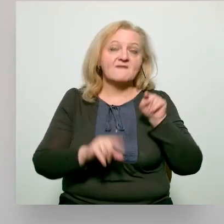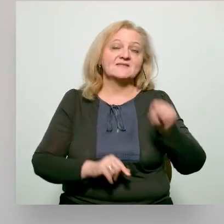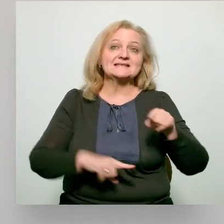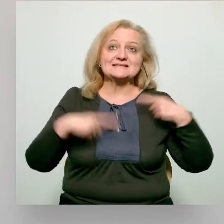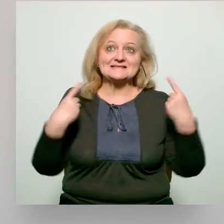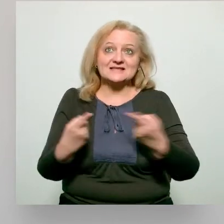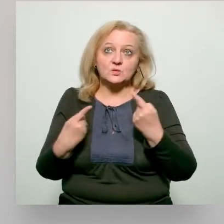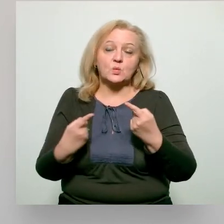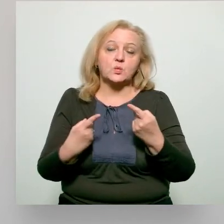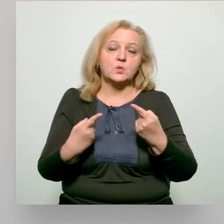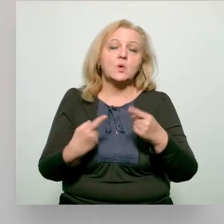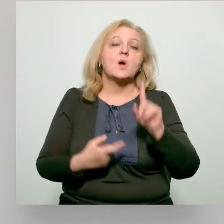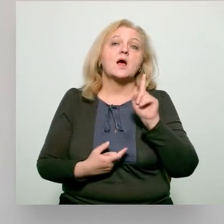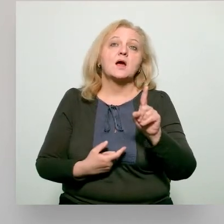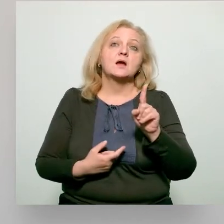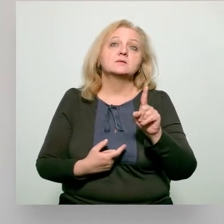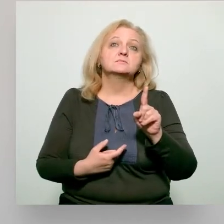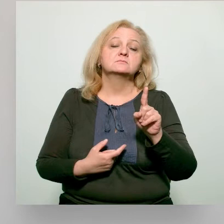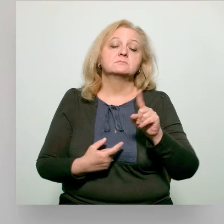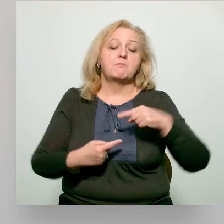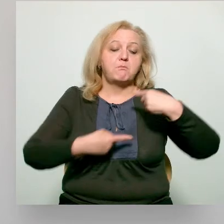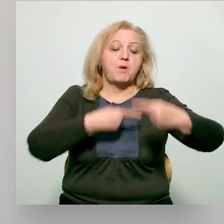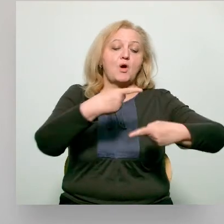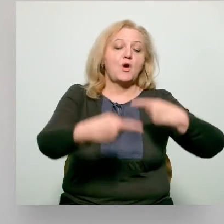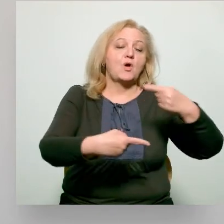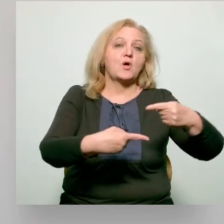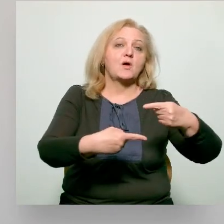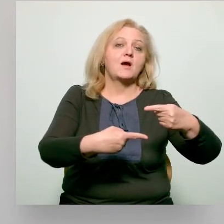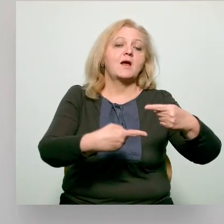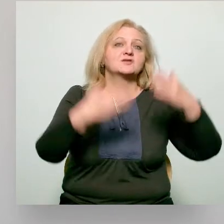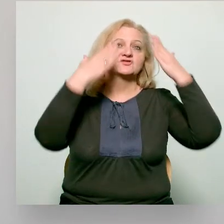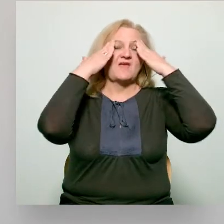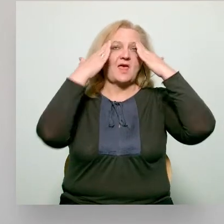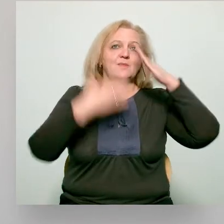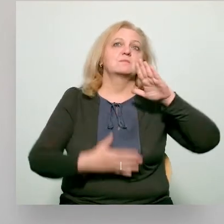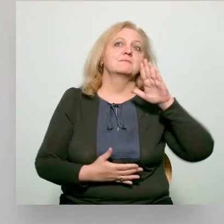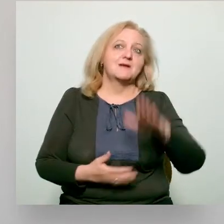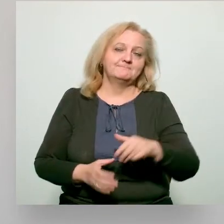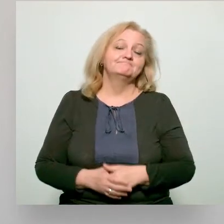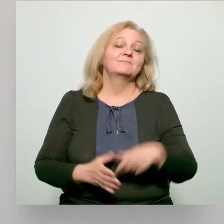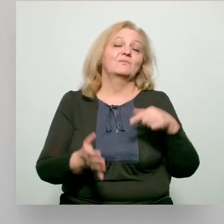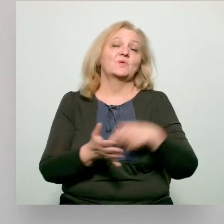zjawiskami dopiero w świadomości przyszłych pokoleń. Jest to normalne. Ich znaczenie